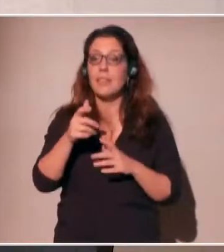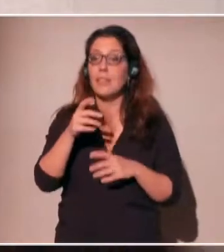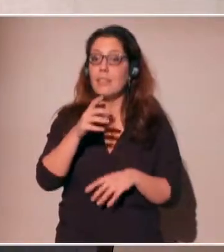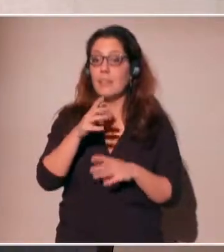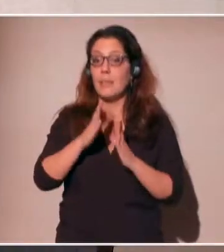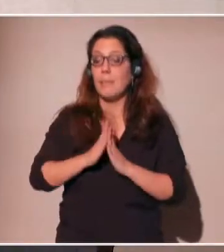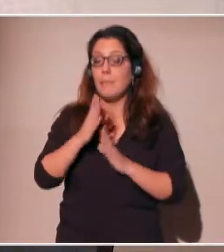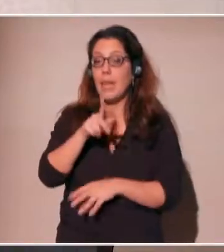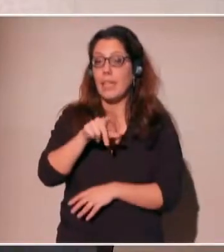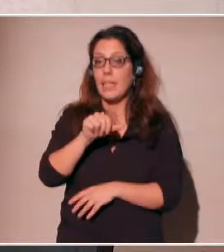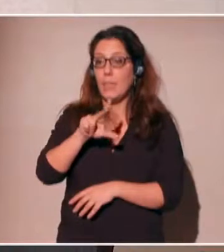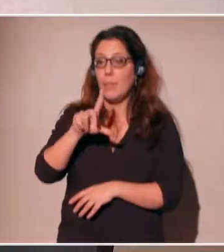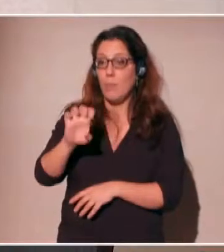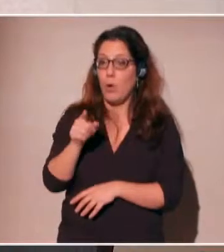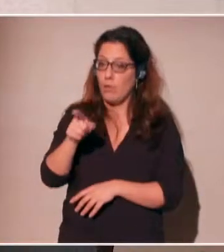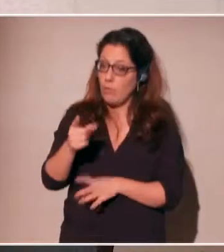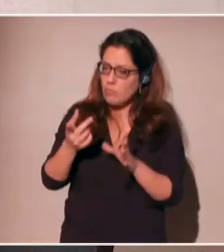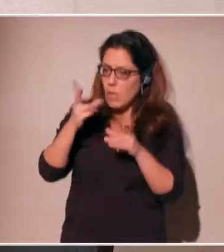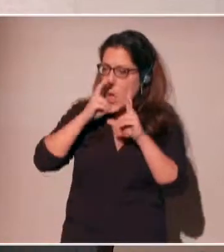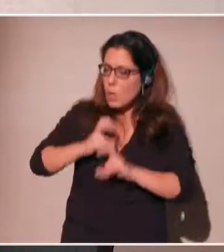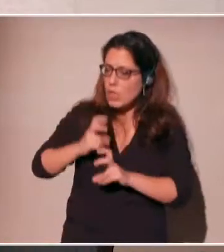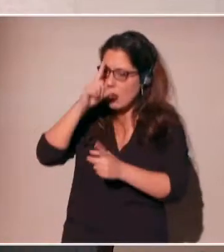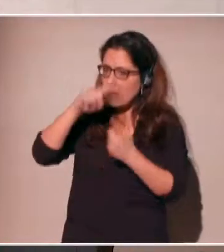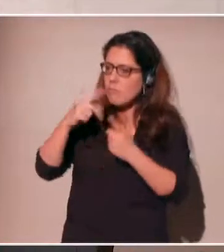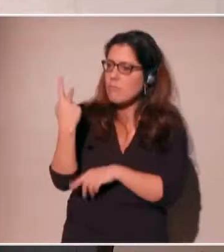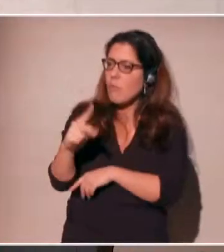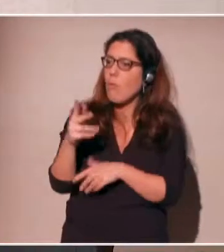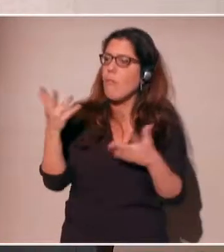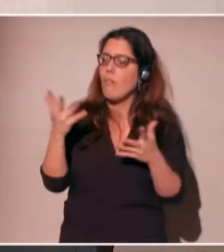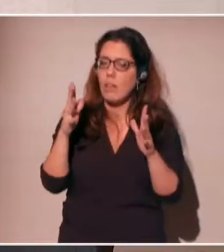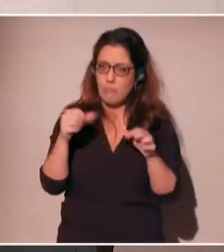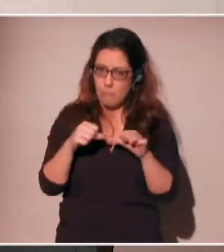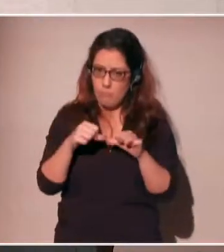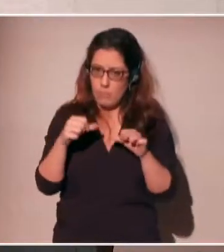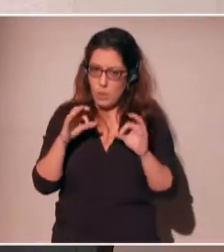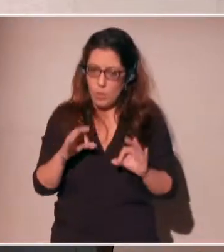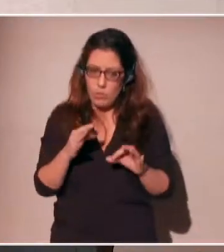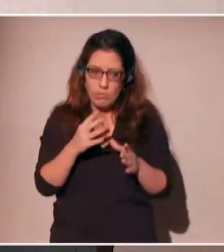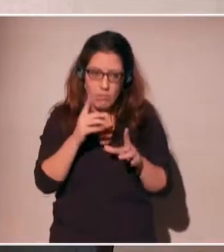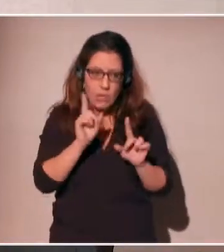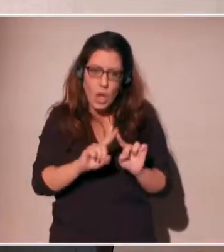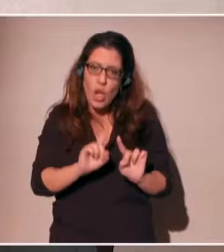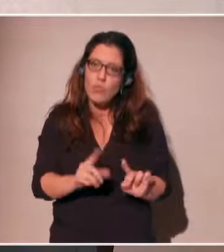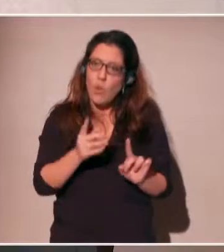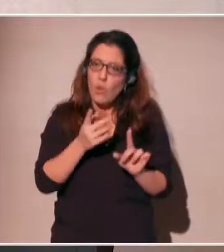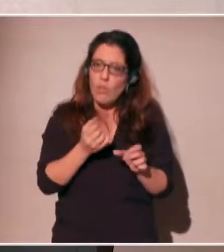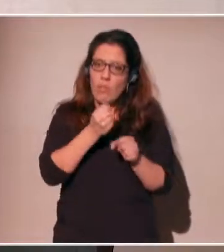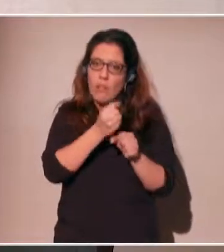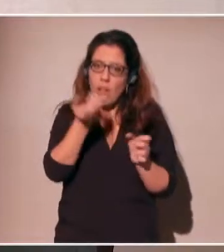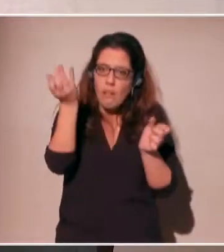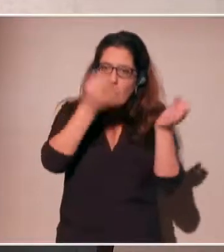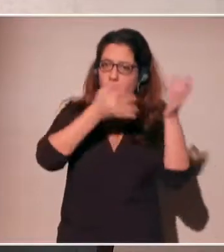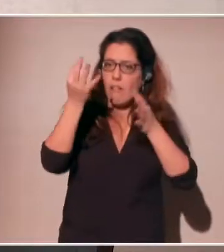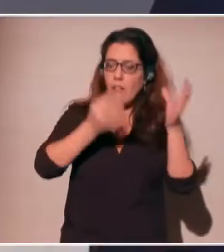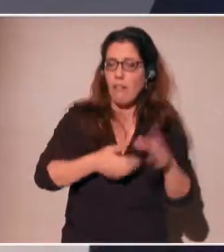de recherche, eh bien, vous penchez également sur les tâches créatives. Donc, au-delà de la prise de décision, est-ce que vous pourriez nous en